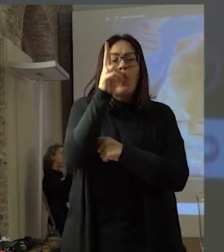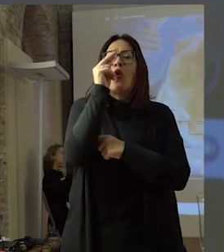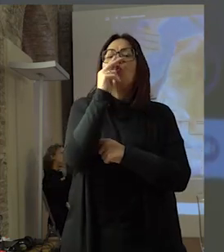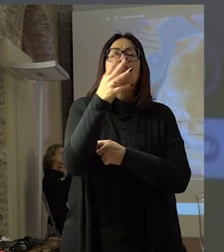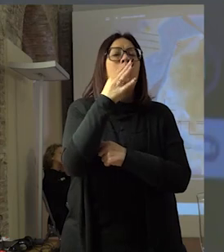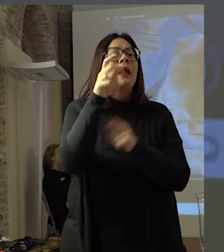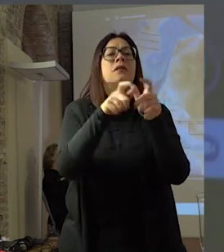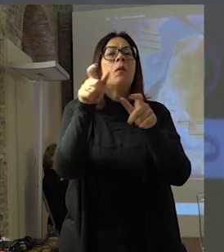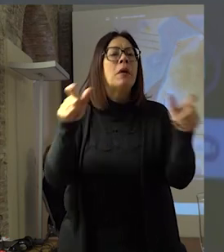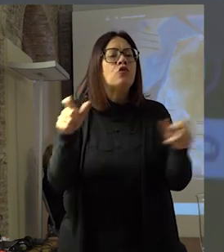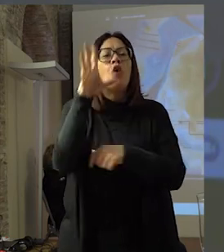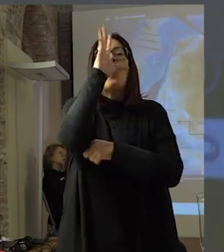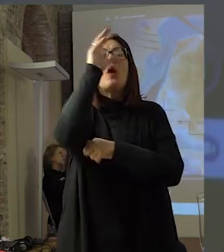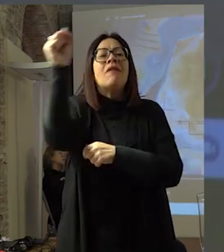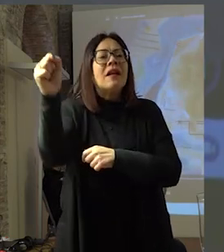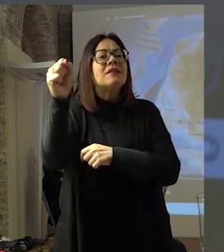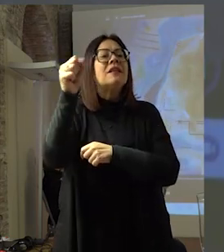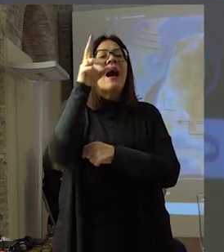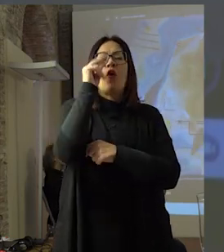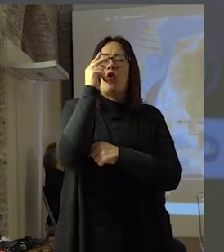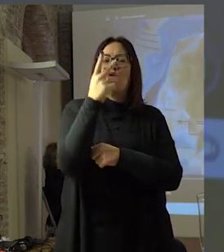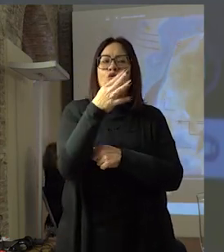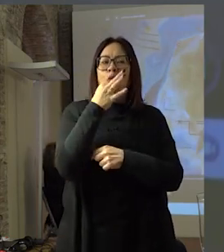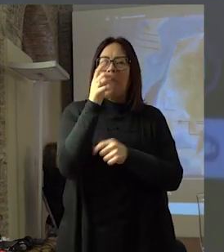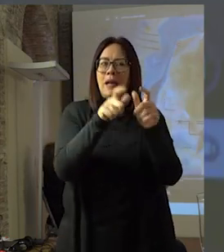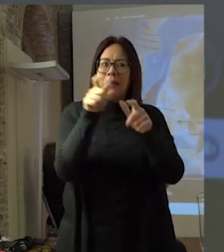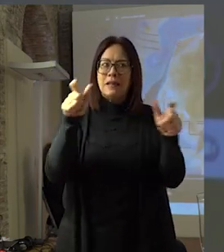si sono presi cura di me